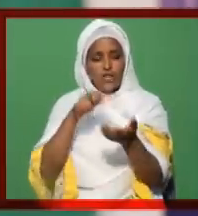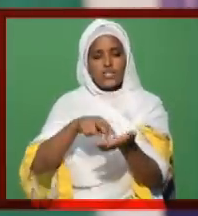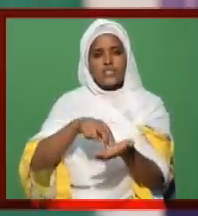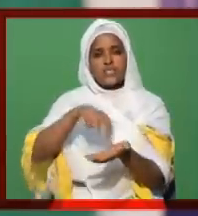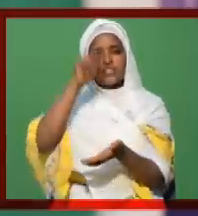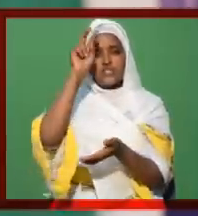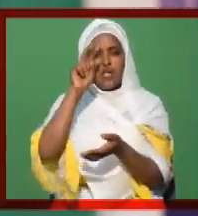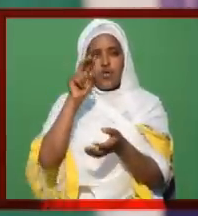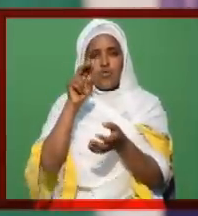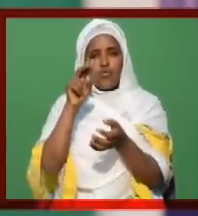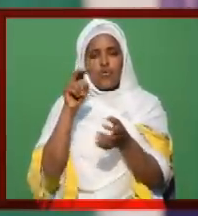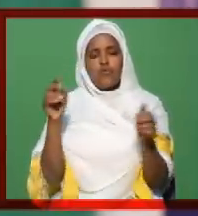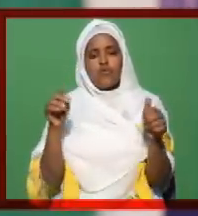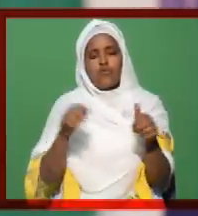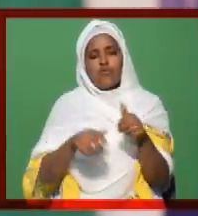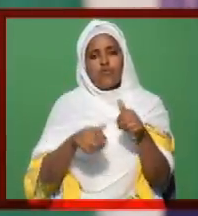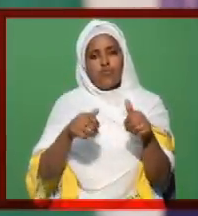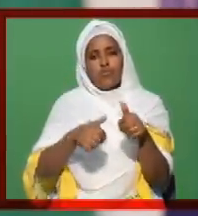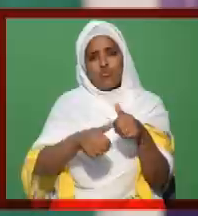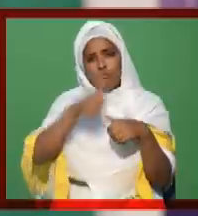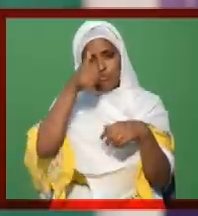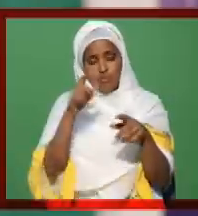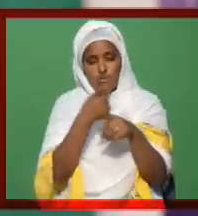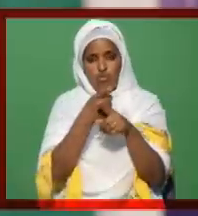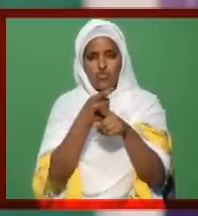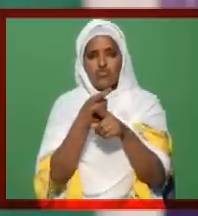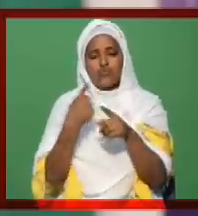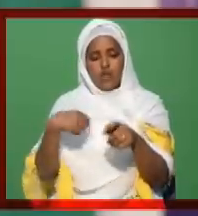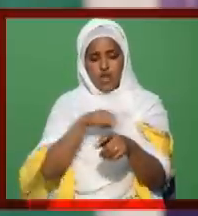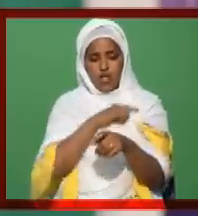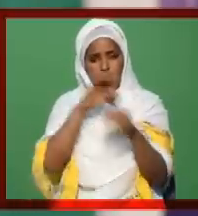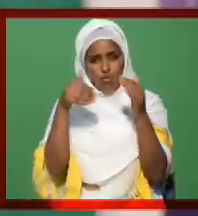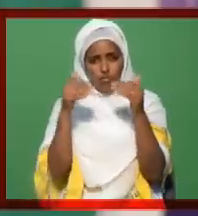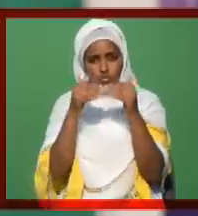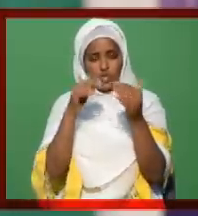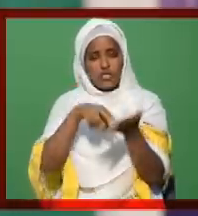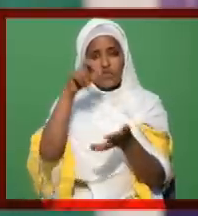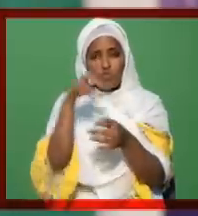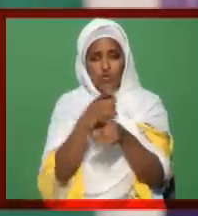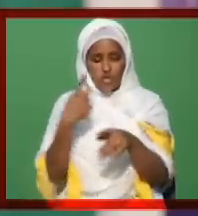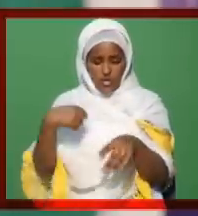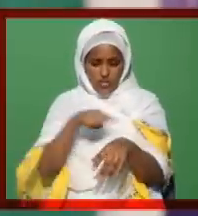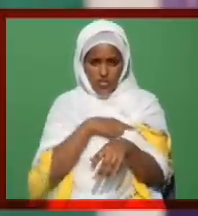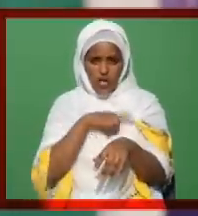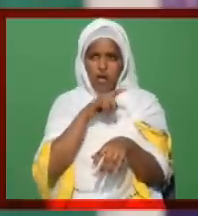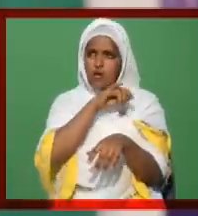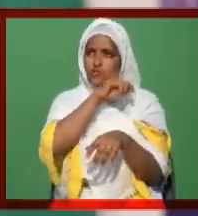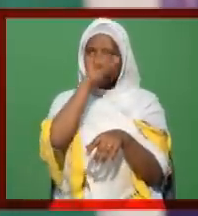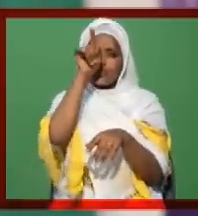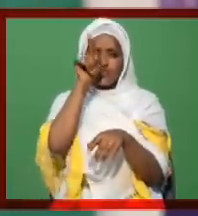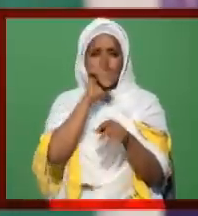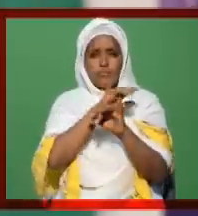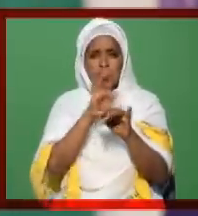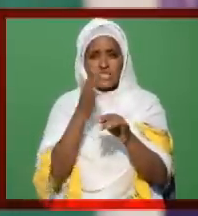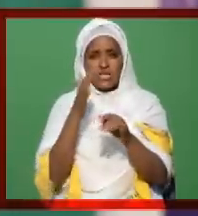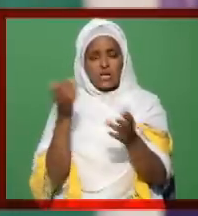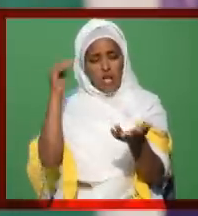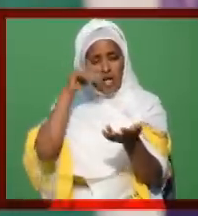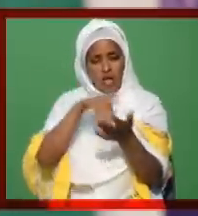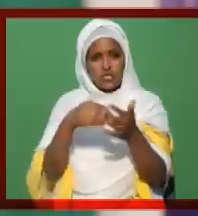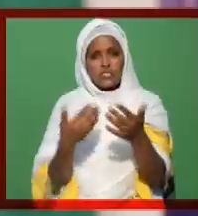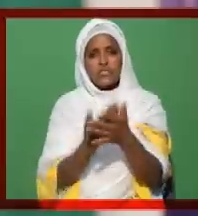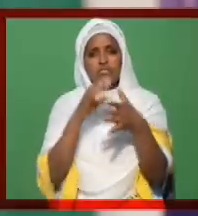በኩር ሆኖ ለሁላችንም የተነሳው ትንሣኤ ቢሆንም ቅሉ እኛ እሱን መስለን በአዲስ ሥጋ እንደገና